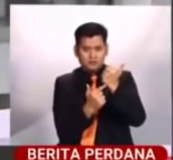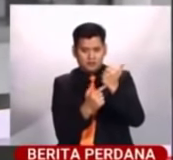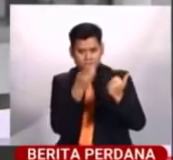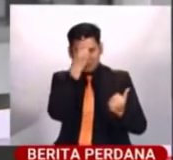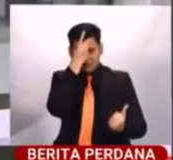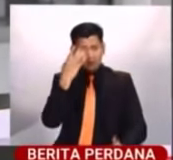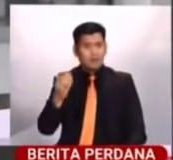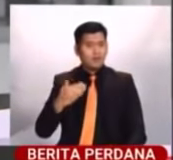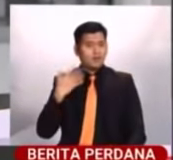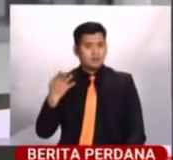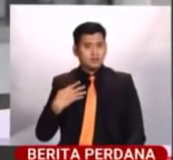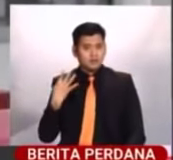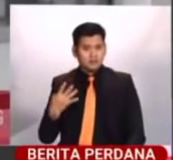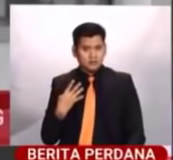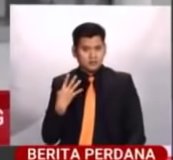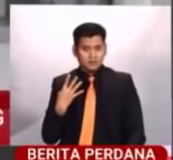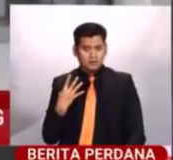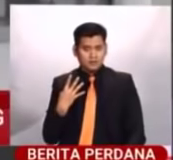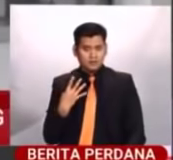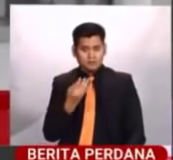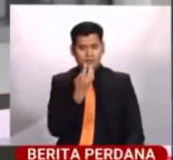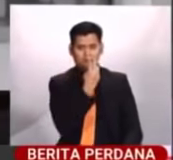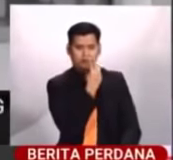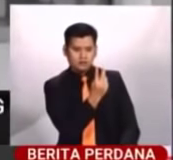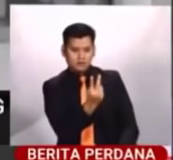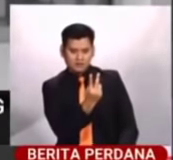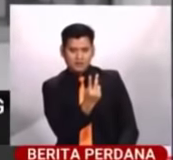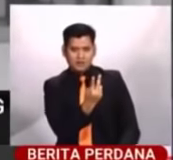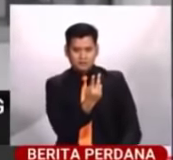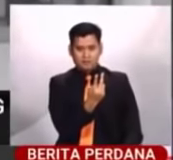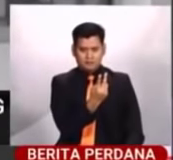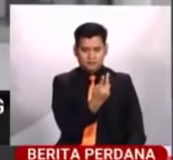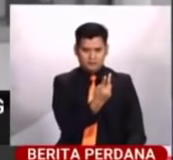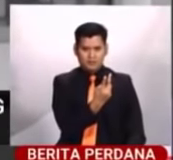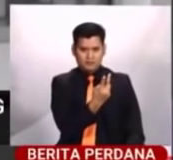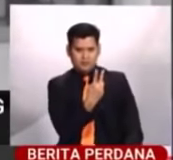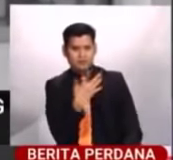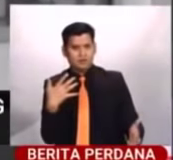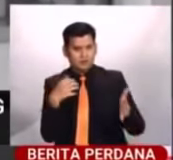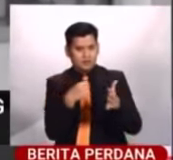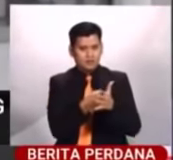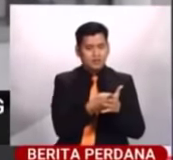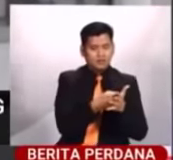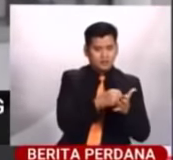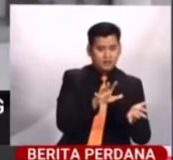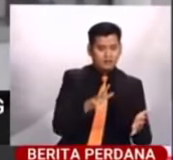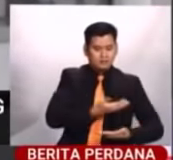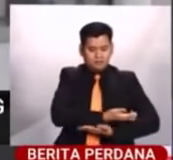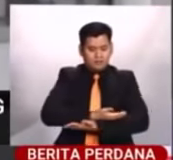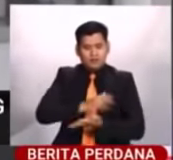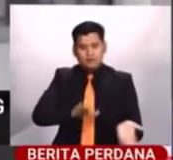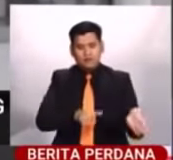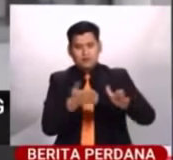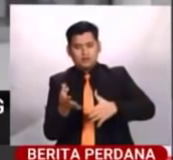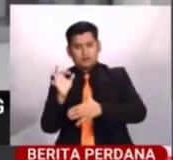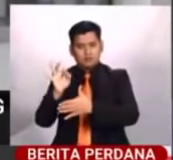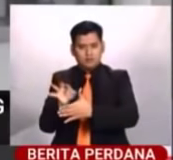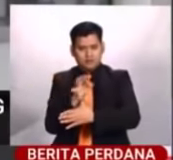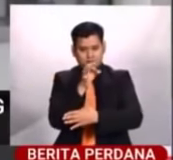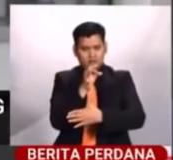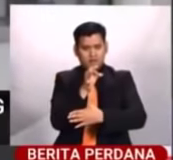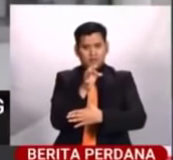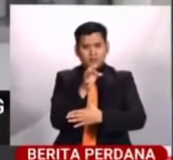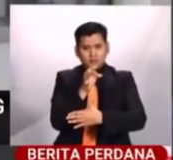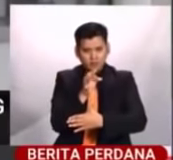Wan Azizah Wan Ismail bagi memastikan insiden bayi 9 bulan ditemukan mati dalam kenderaan di Kompleks